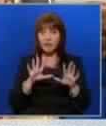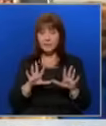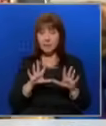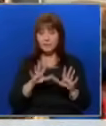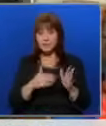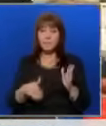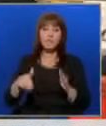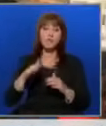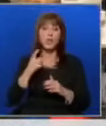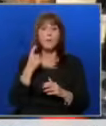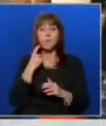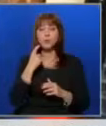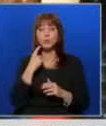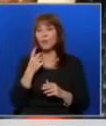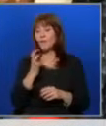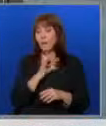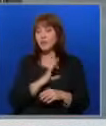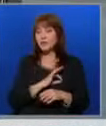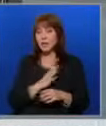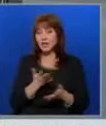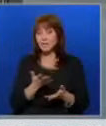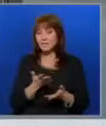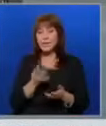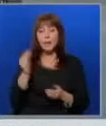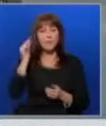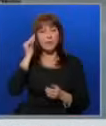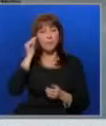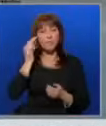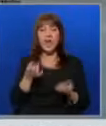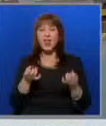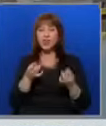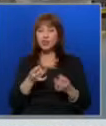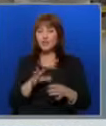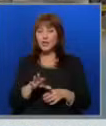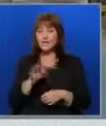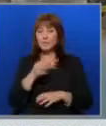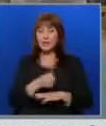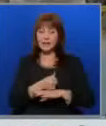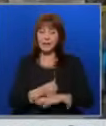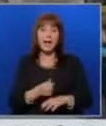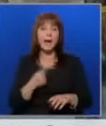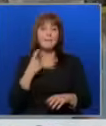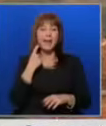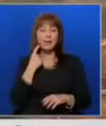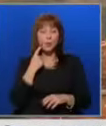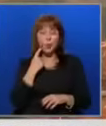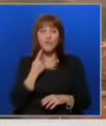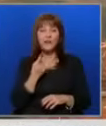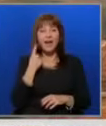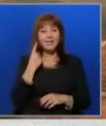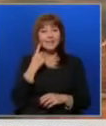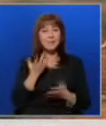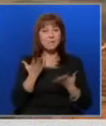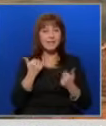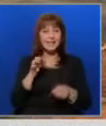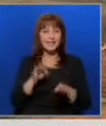Господин Бърдуков печели. Има ли смисъл от това нещо? Припомняме, че новоизбраният кмет на селото Христо Бърдуков дни преди